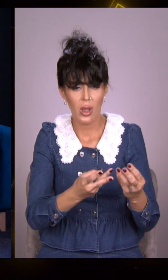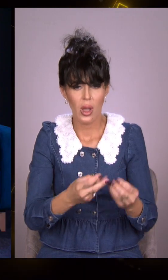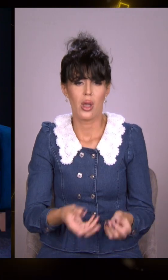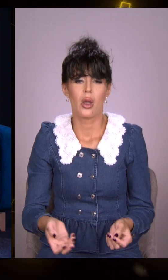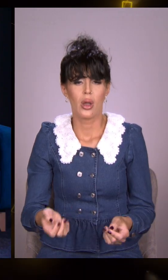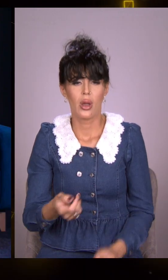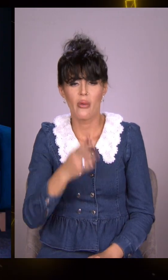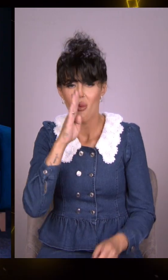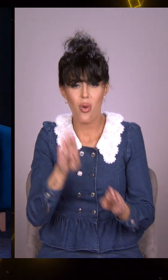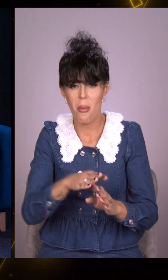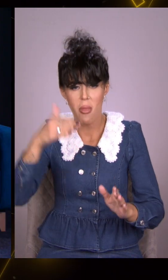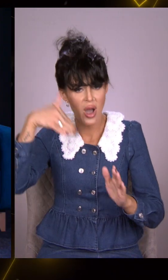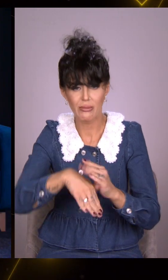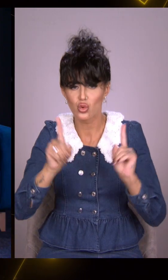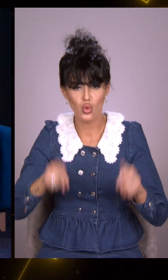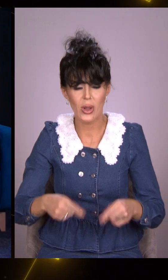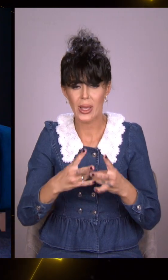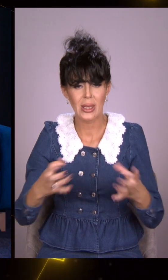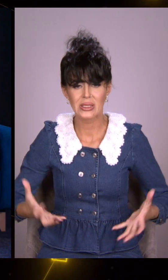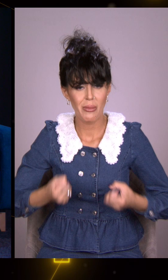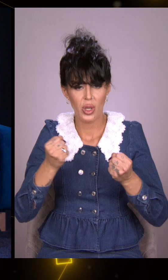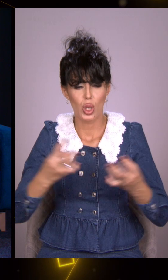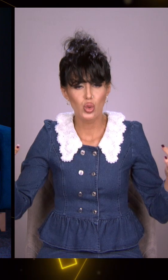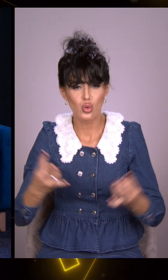спасе, не погреб, нічого, нам треба отсюди уходити.